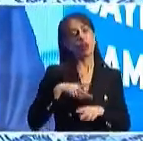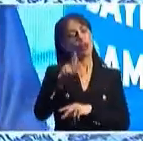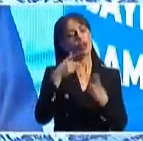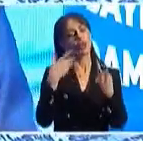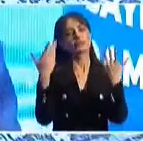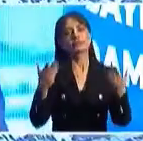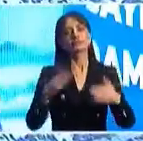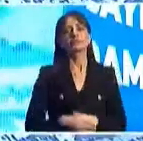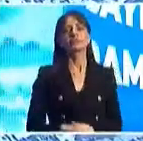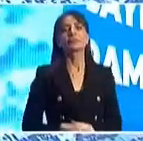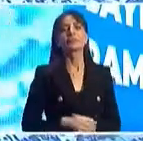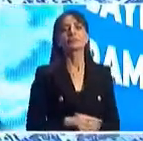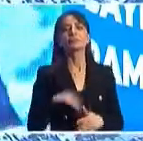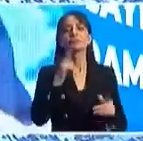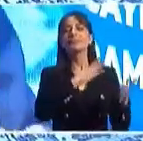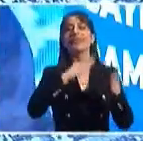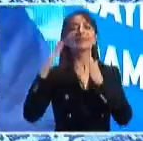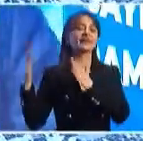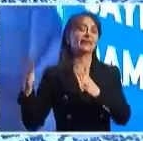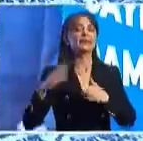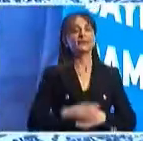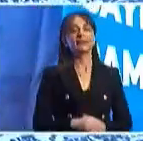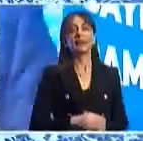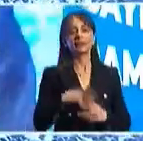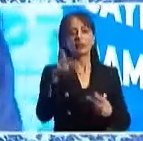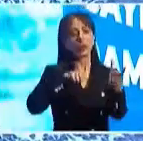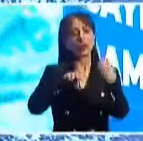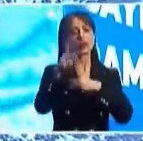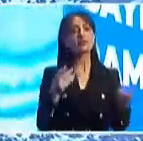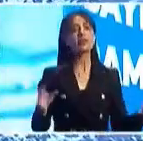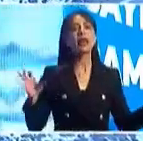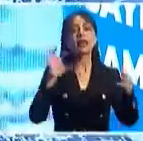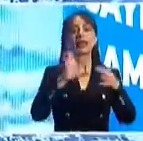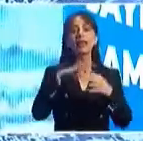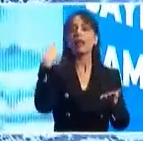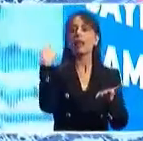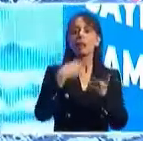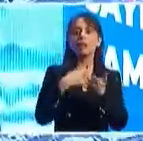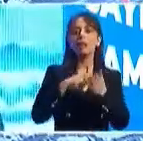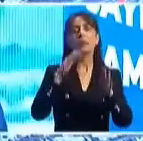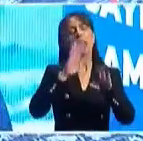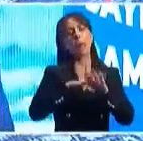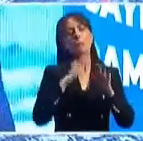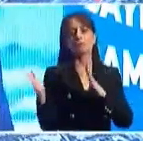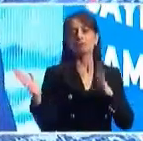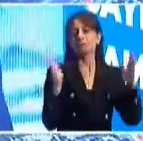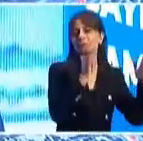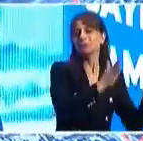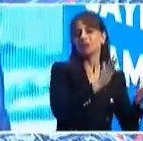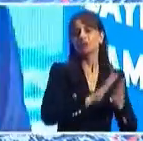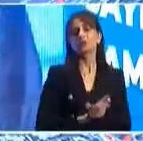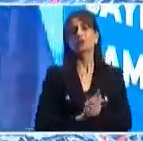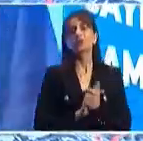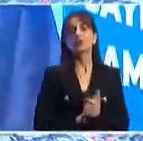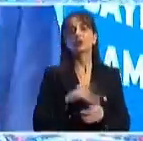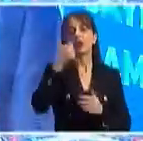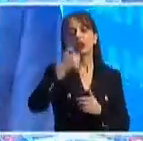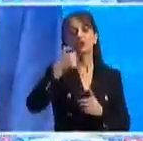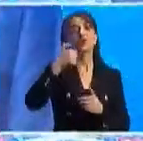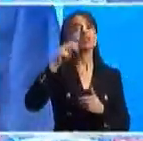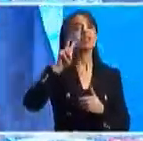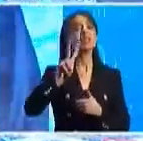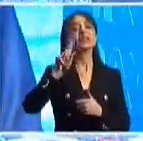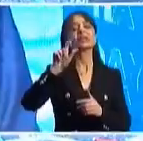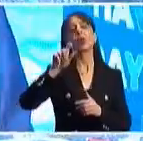Ve bir taraftan o ulaşımla ilgili yatırımları yaparken bir taraftan da 62.4